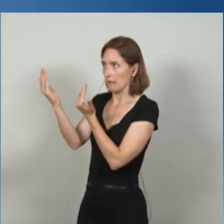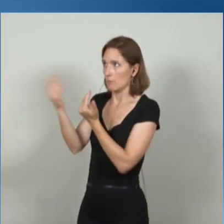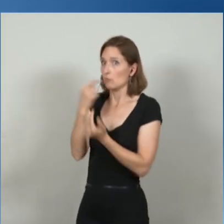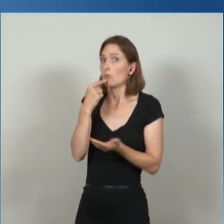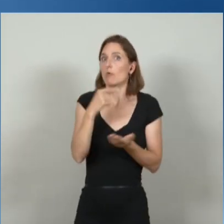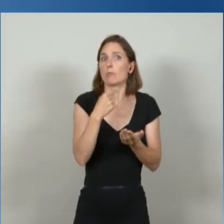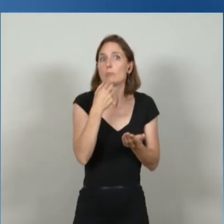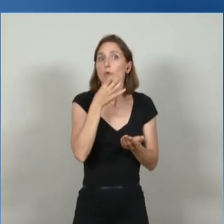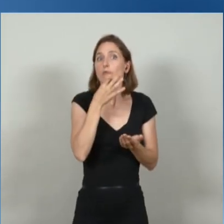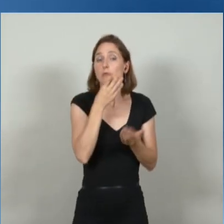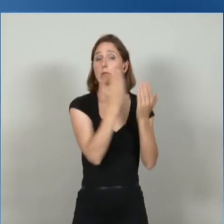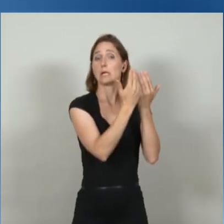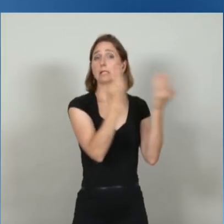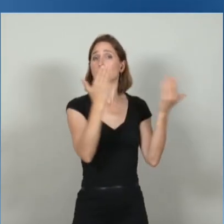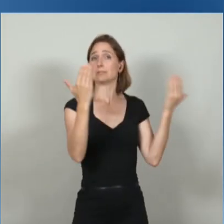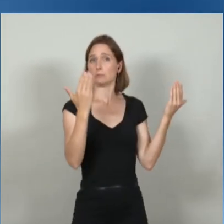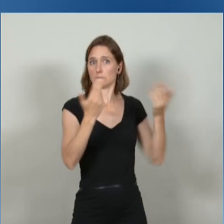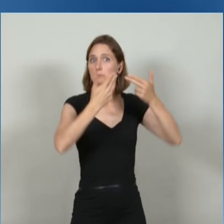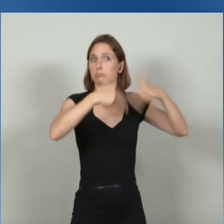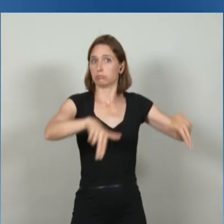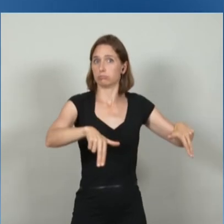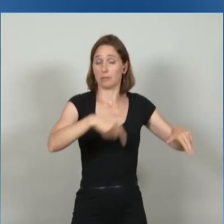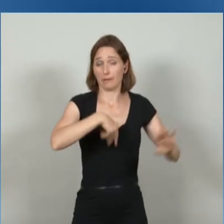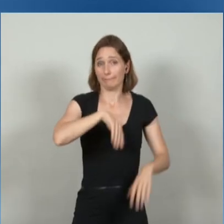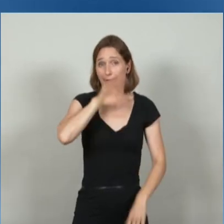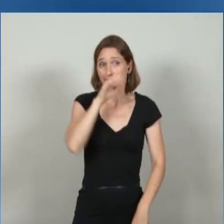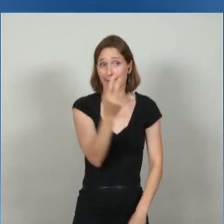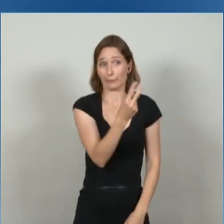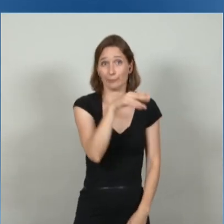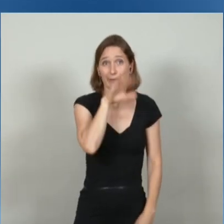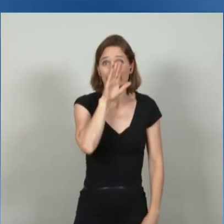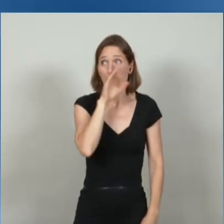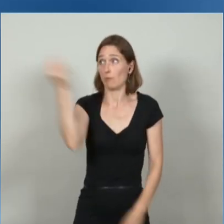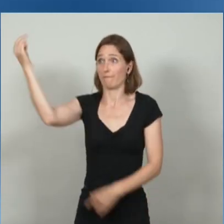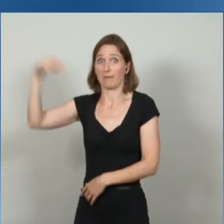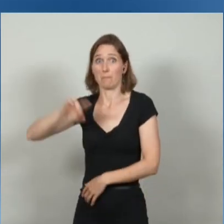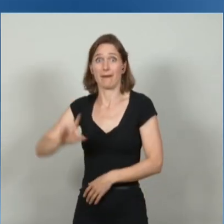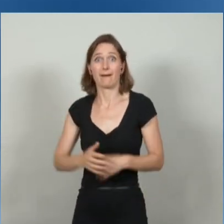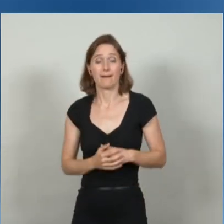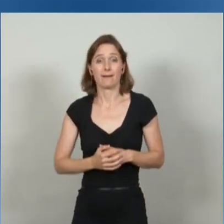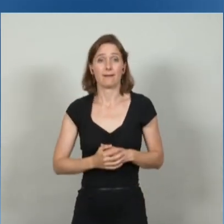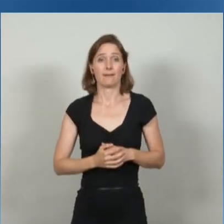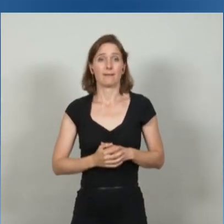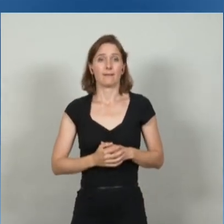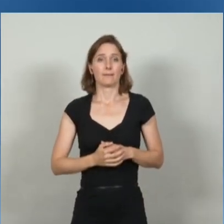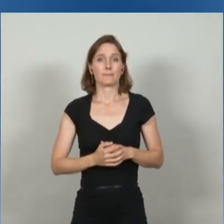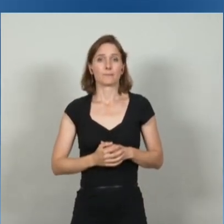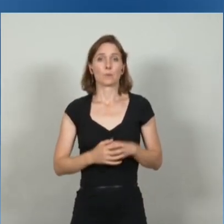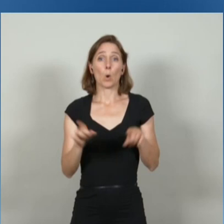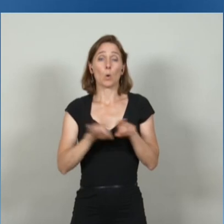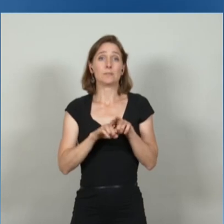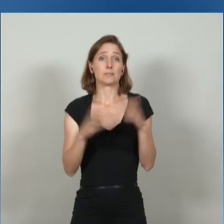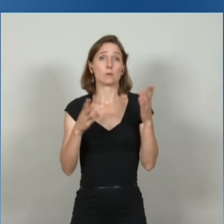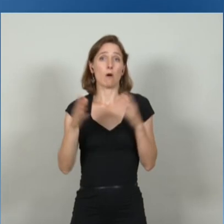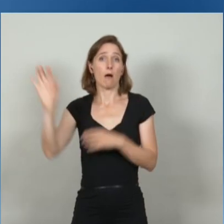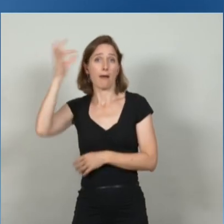une exposition donc ils sont retrouvés le bec dans l'eau à Grenoble je rappelle aussi que l'Élysée